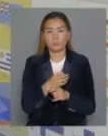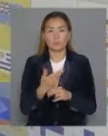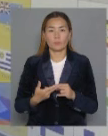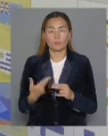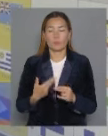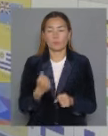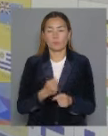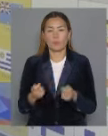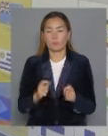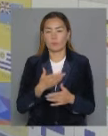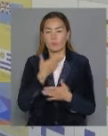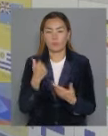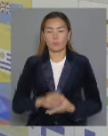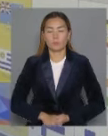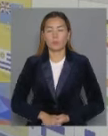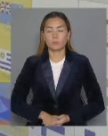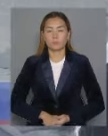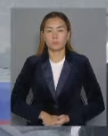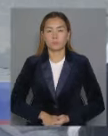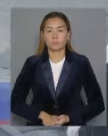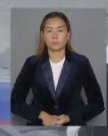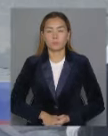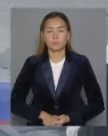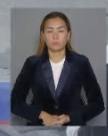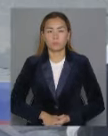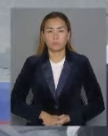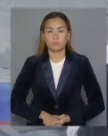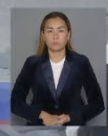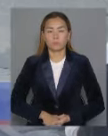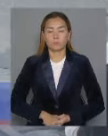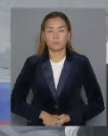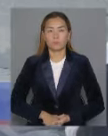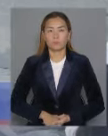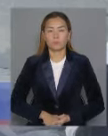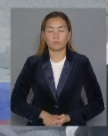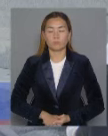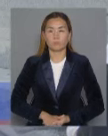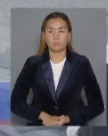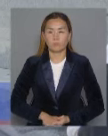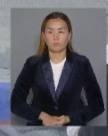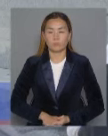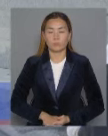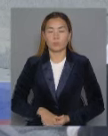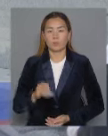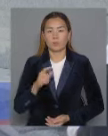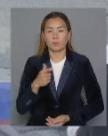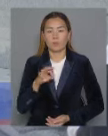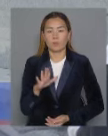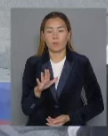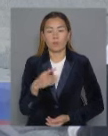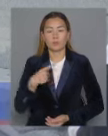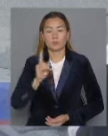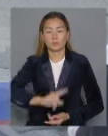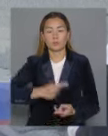біздің құзыретімізге кірмейді деп қысқа қайырды. Тада тұрған адрес басқа, ЕГОП дейді, ол қарап отқан бізге ЕГОП-тан адрестерін басқа адрестерді әкеліп